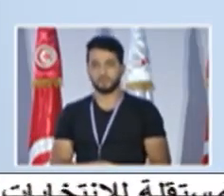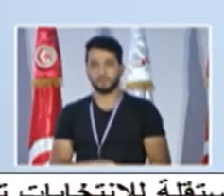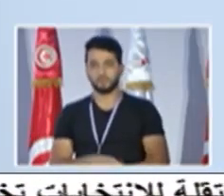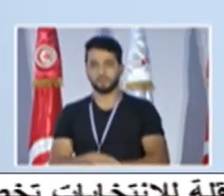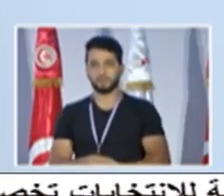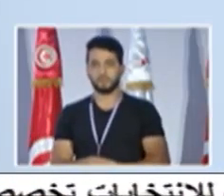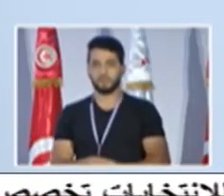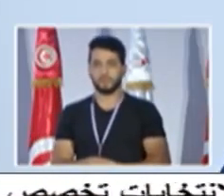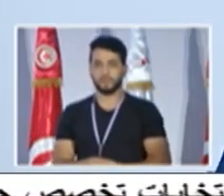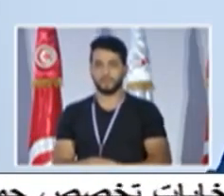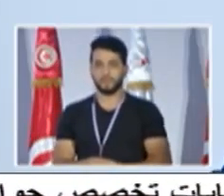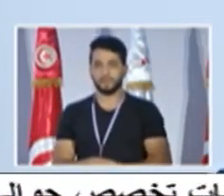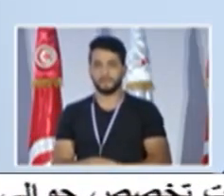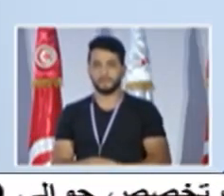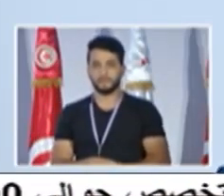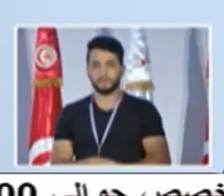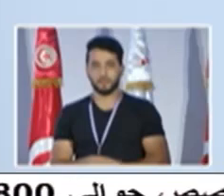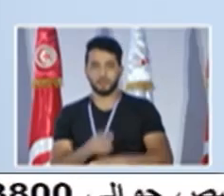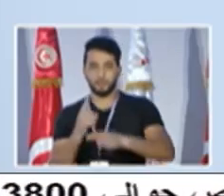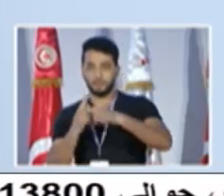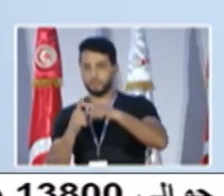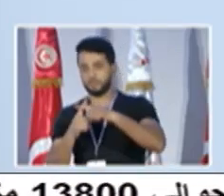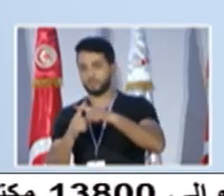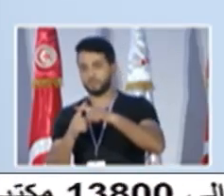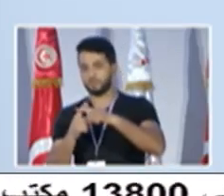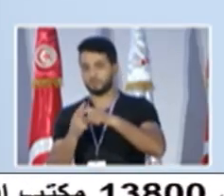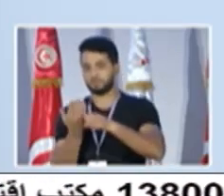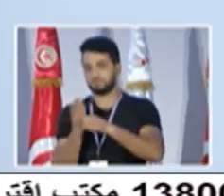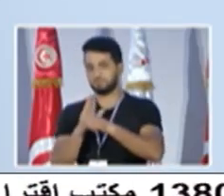الشيء لانه